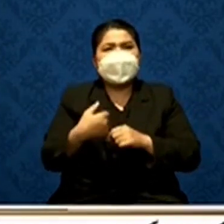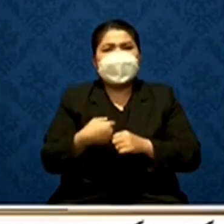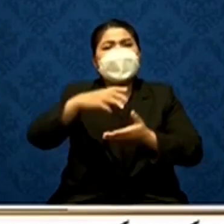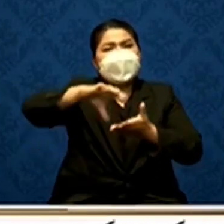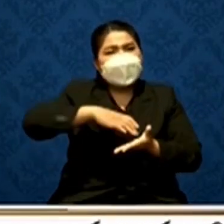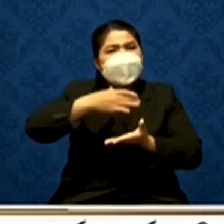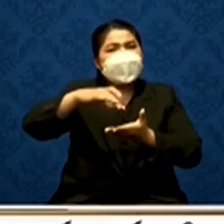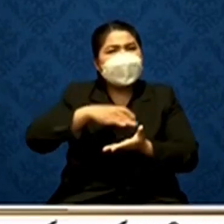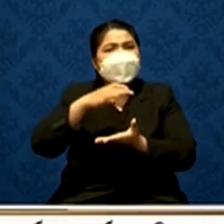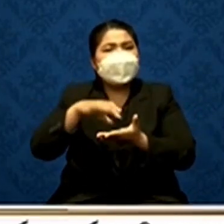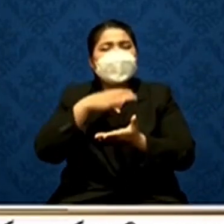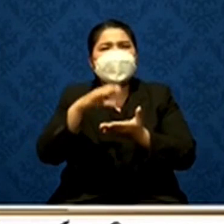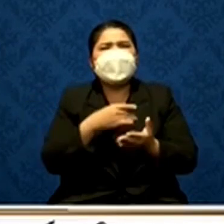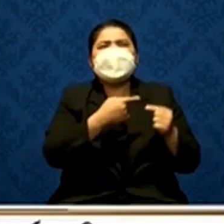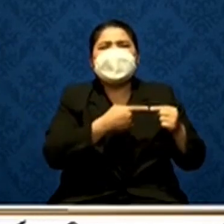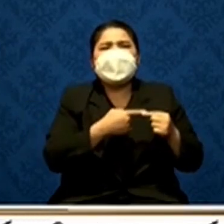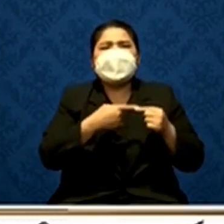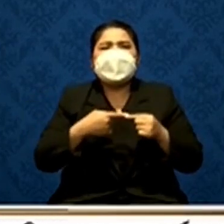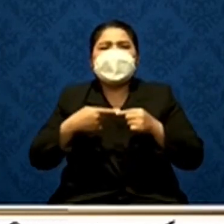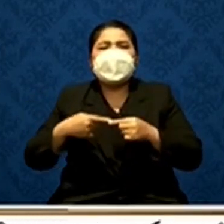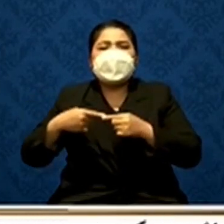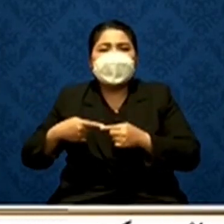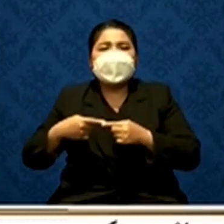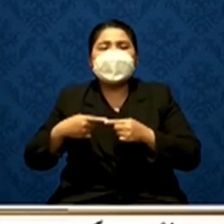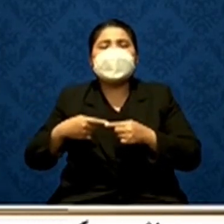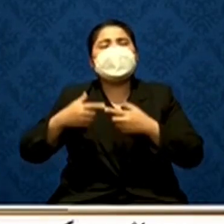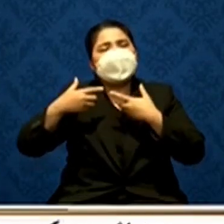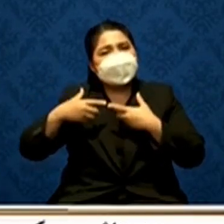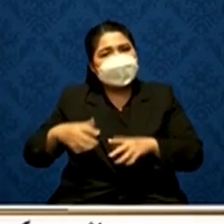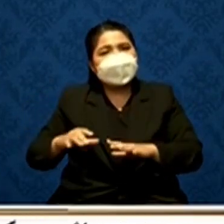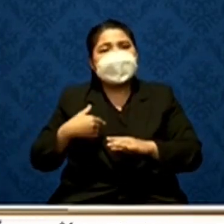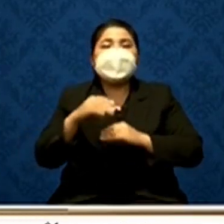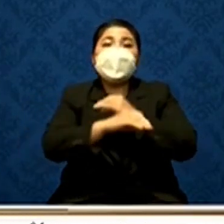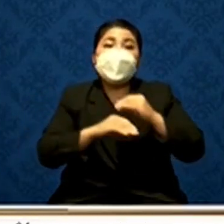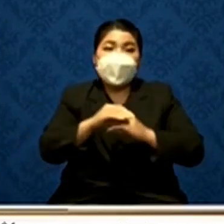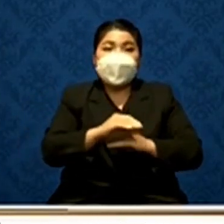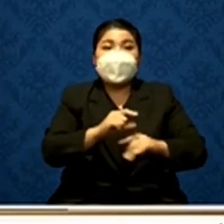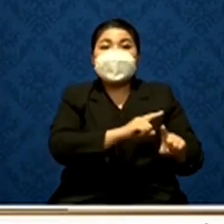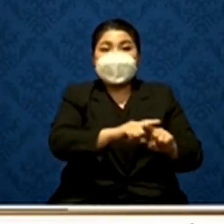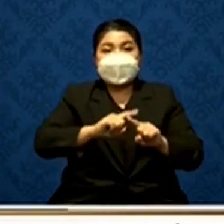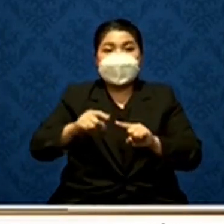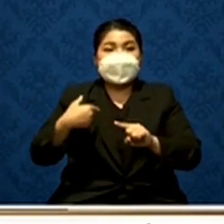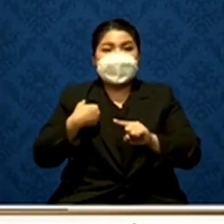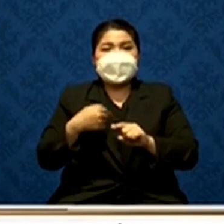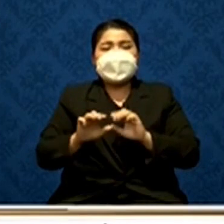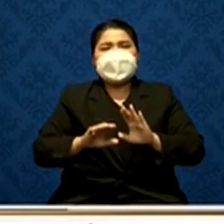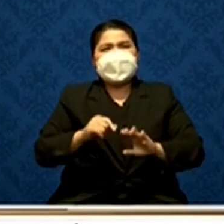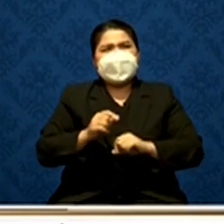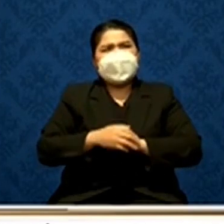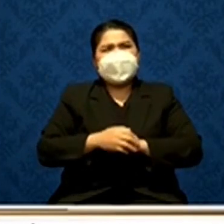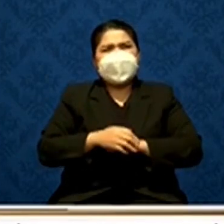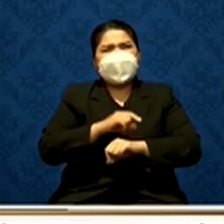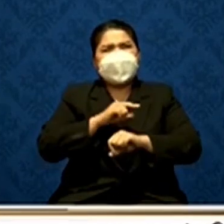ฟังวเขาเลาต่ต่อมาแล้วก็คงขกต่ๆ ที่บอกวาใช้เวลา 200 ปีกาช่คมทุนนั้